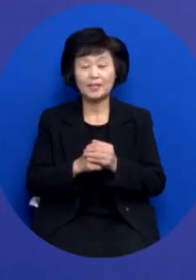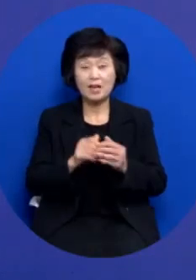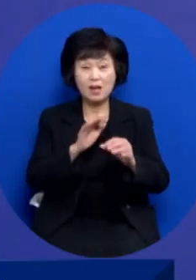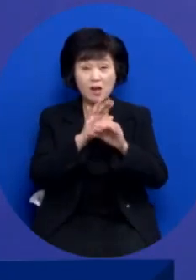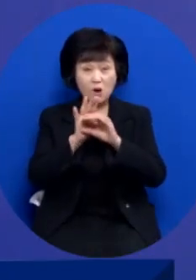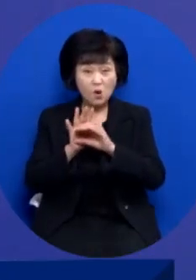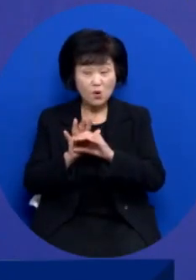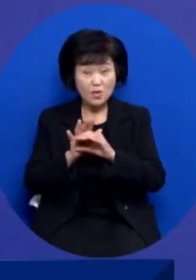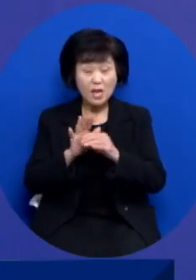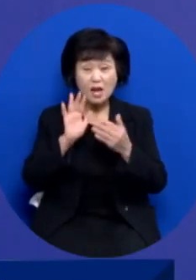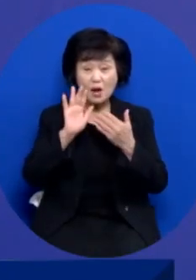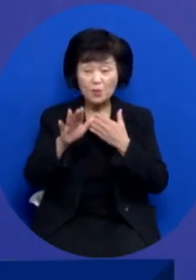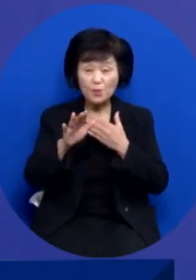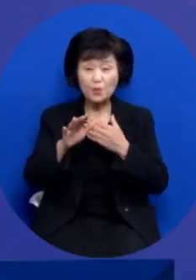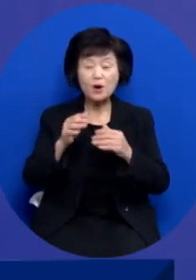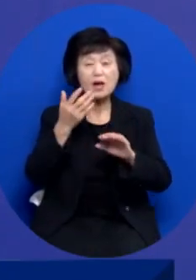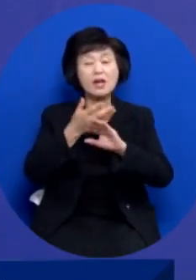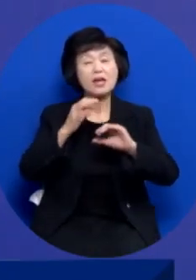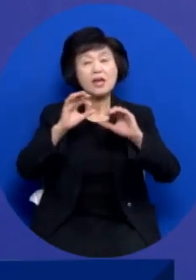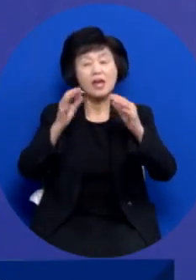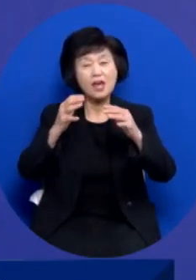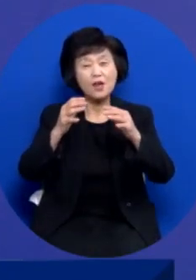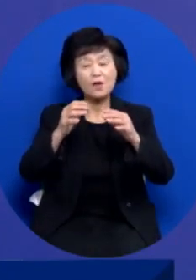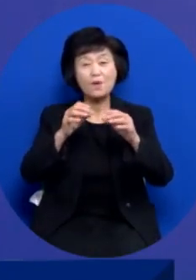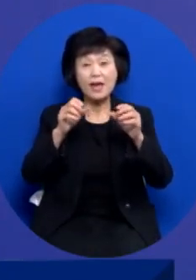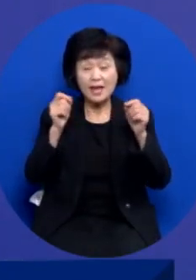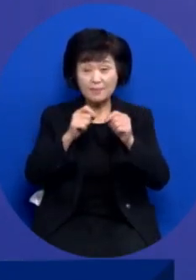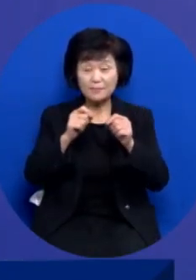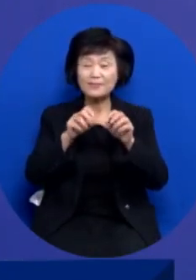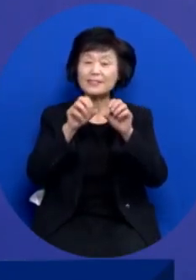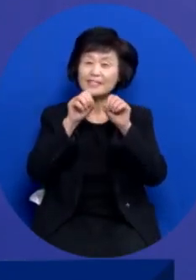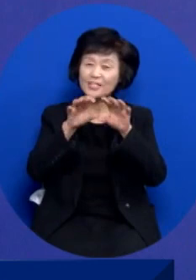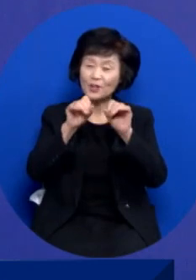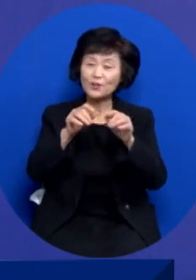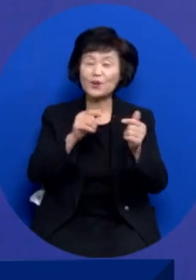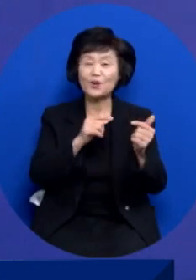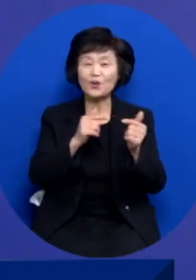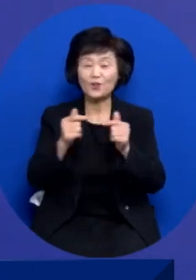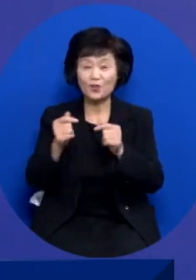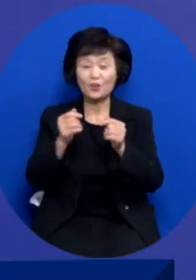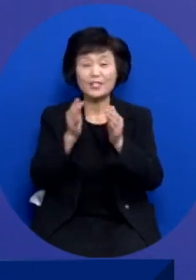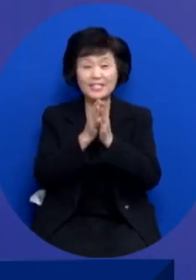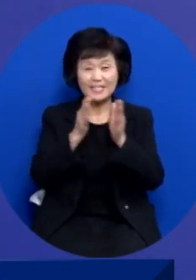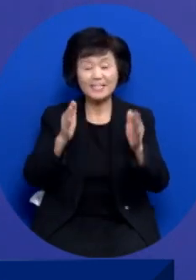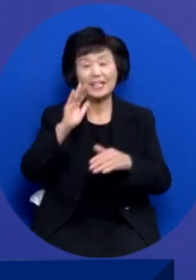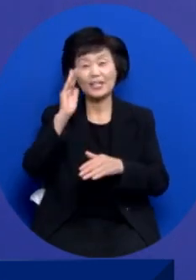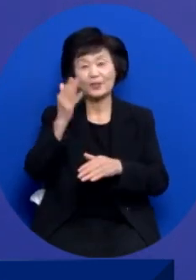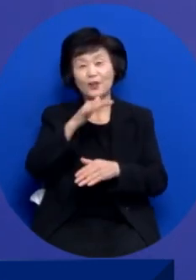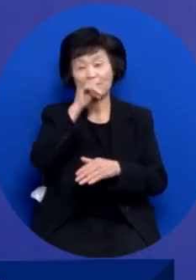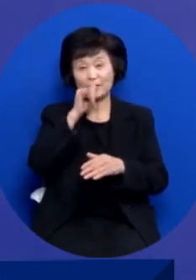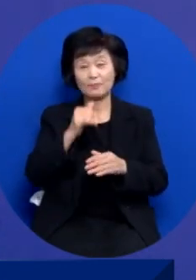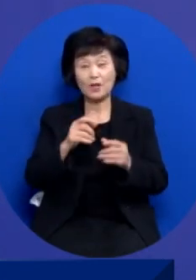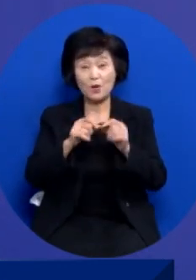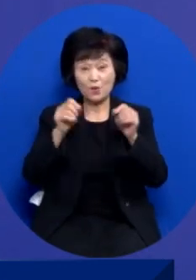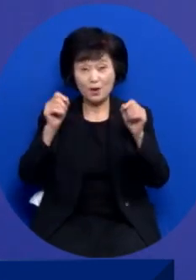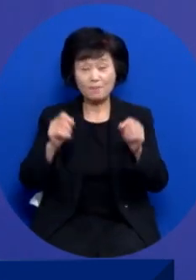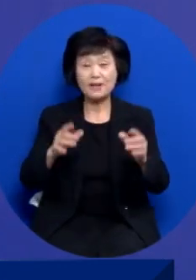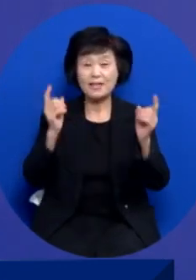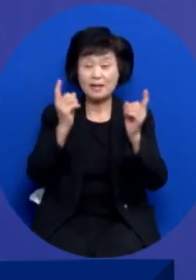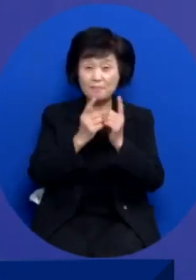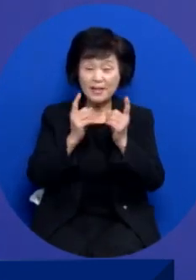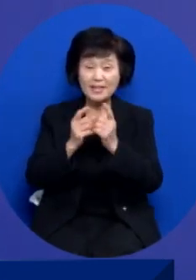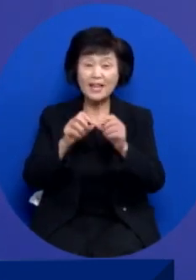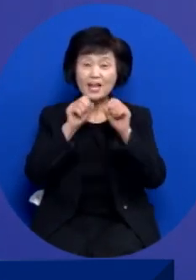코로나 이후 해외 단기 선교의 문이 점점 활기를 띠고 있습니다. 오랜만에 대면으로 만난 선교지의 사람들을 섬기는